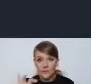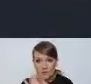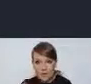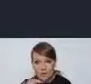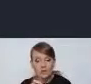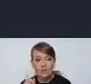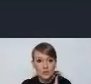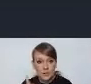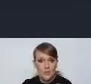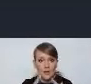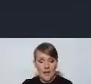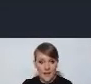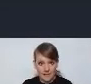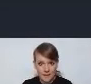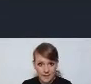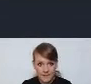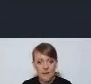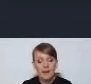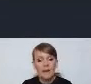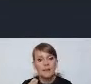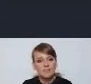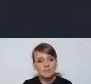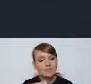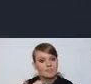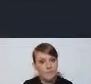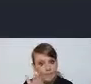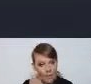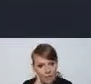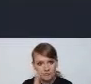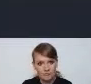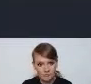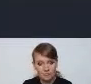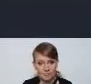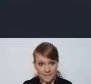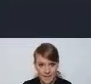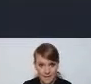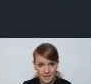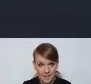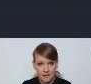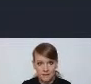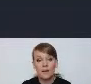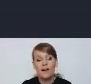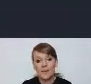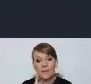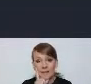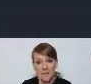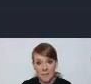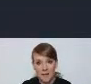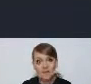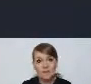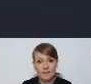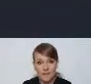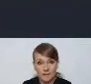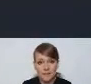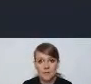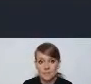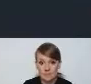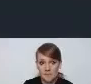realizację, na bardziej innowacyjną realizację zadań. Tak naprawdę również pozwala nam